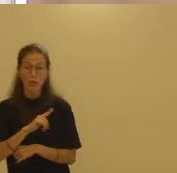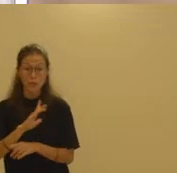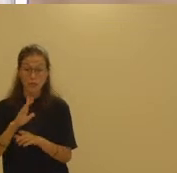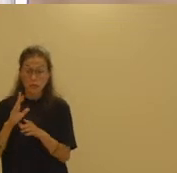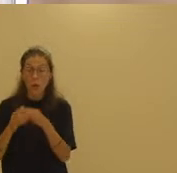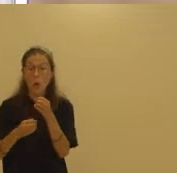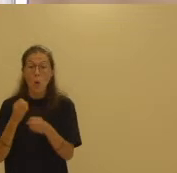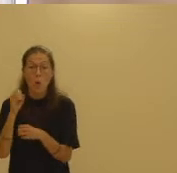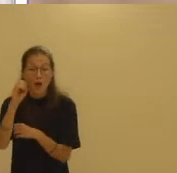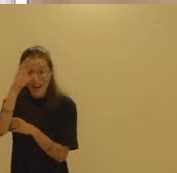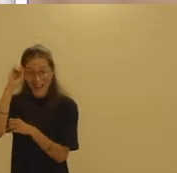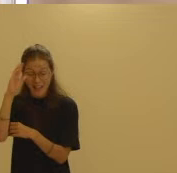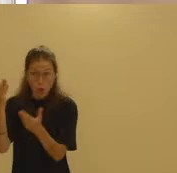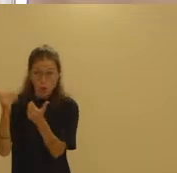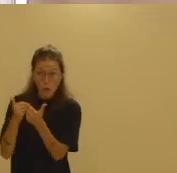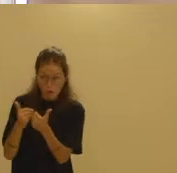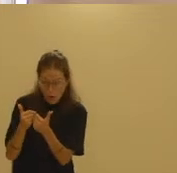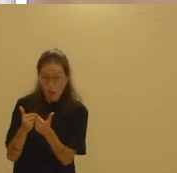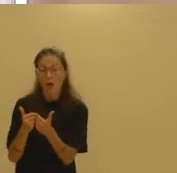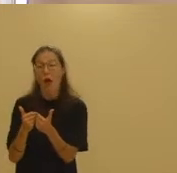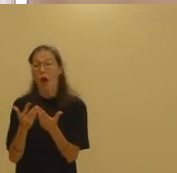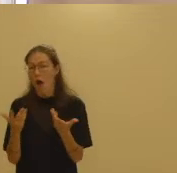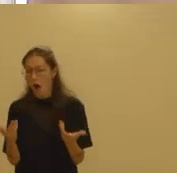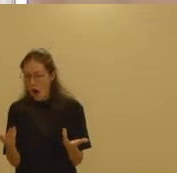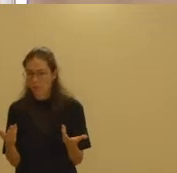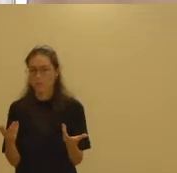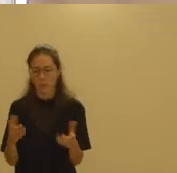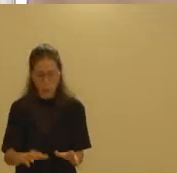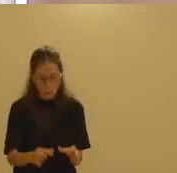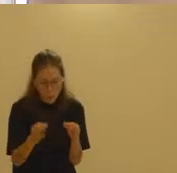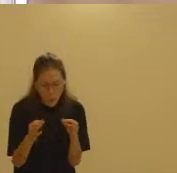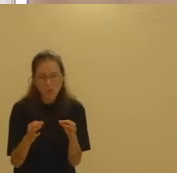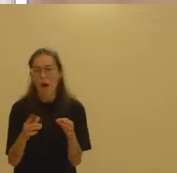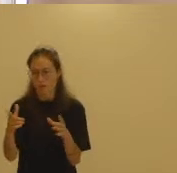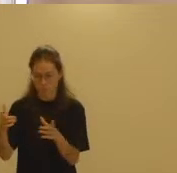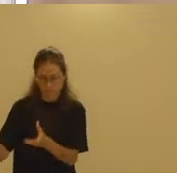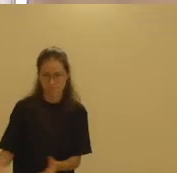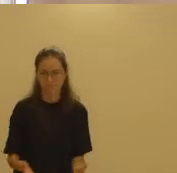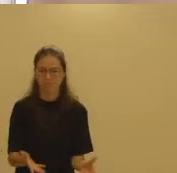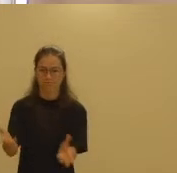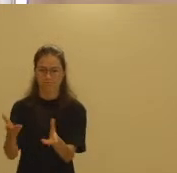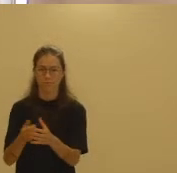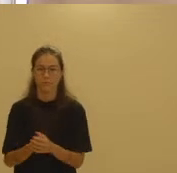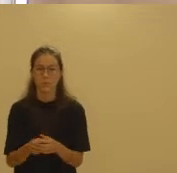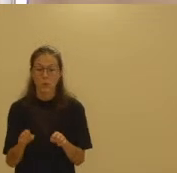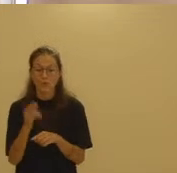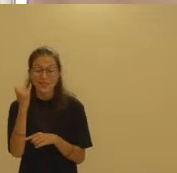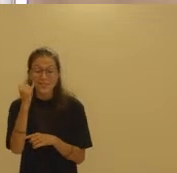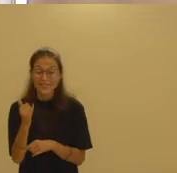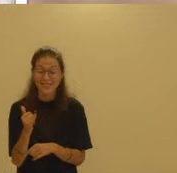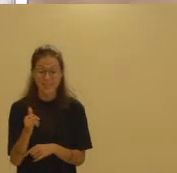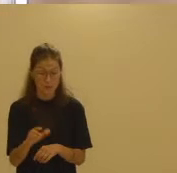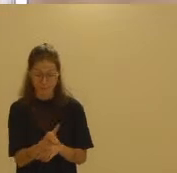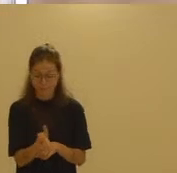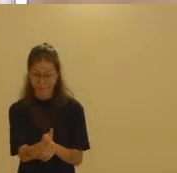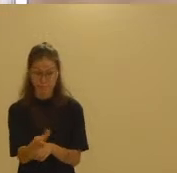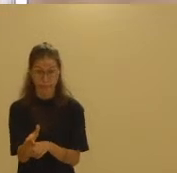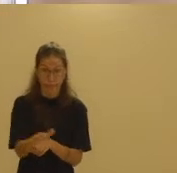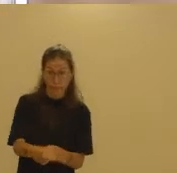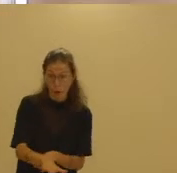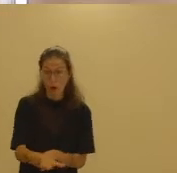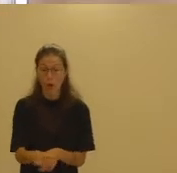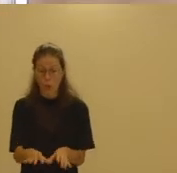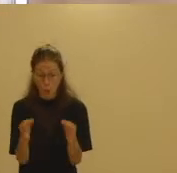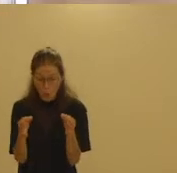clinique vétérinaire pour récupérer des animaux trouvés errants, ainsi que la récupération des cadavres hors chats féraux chez